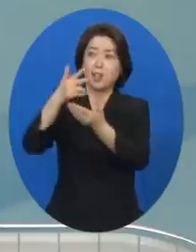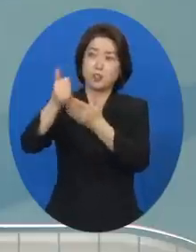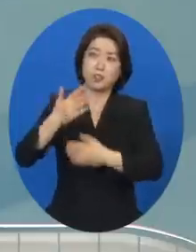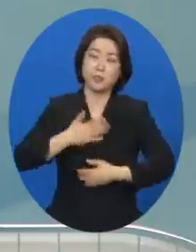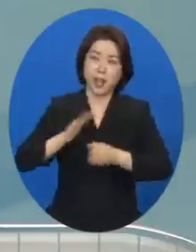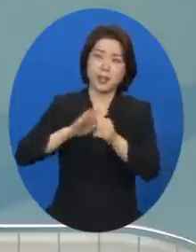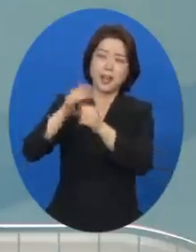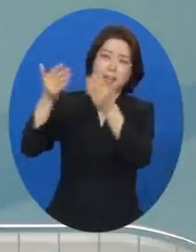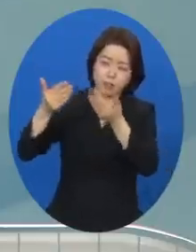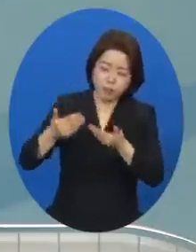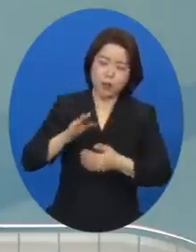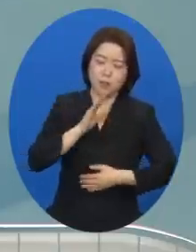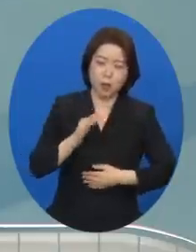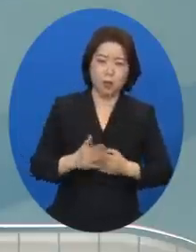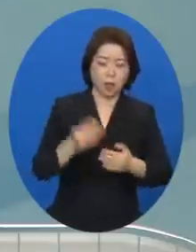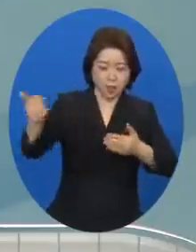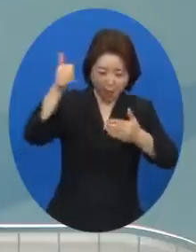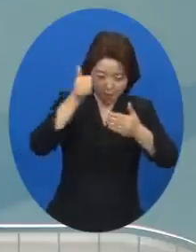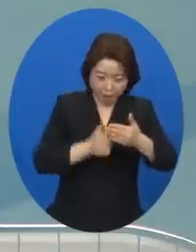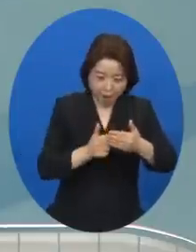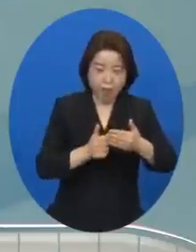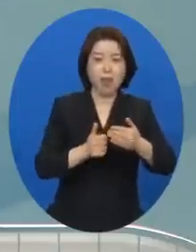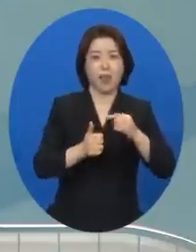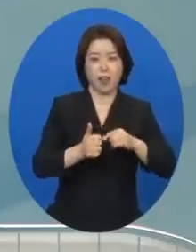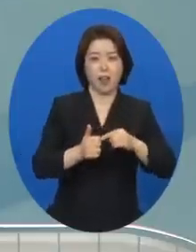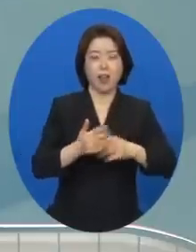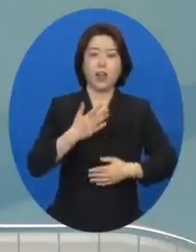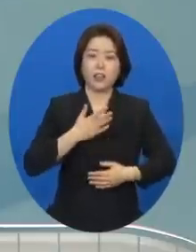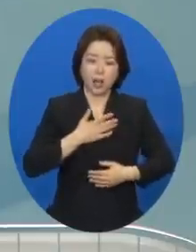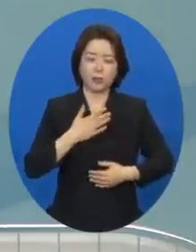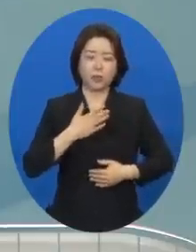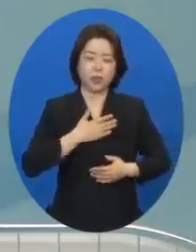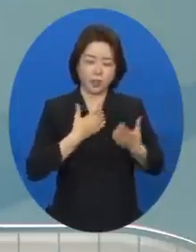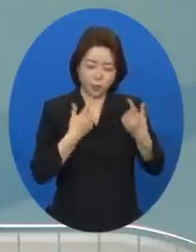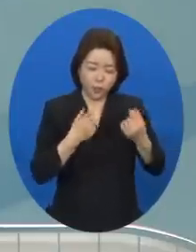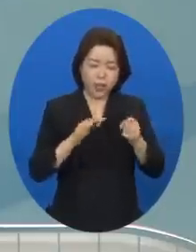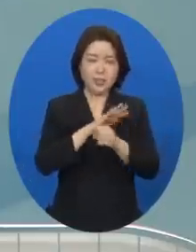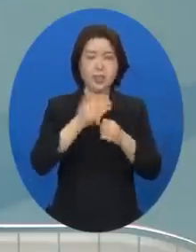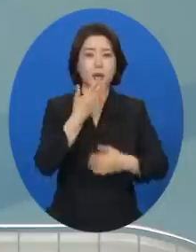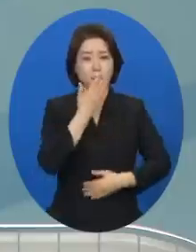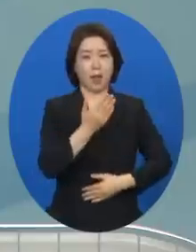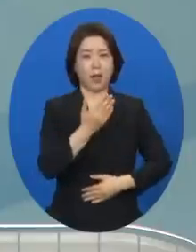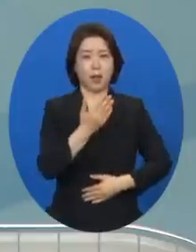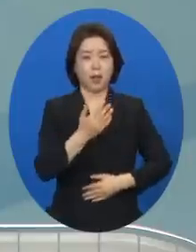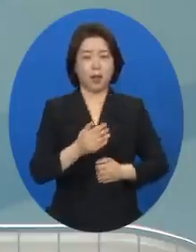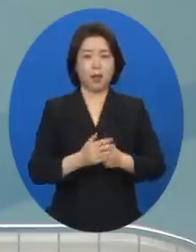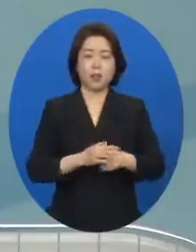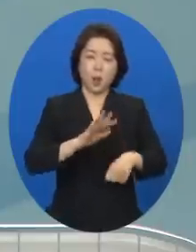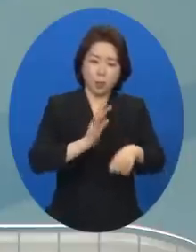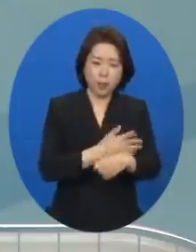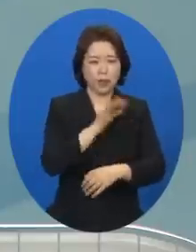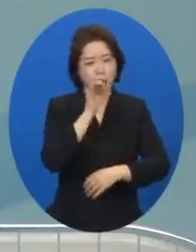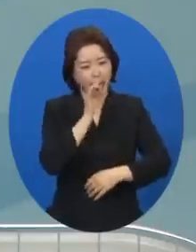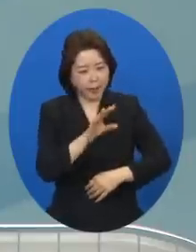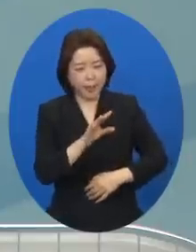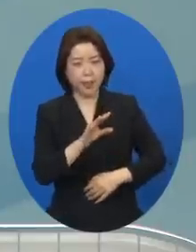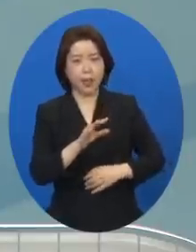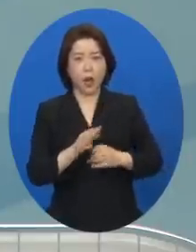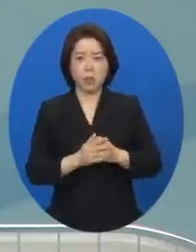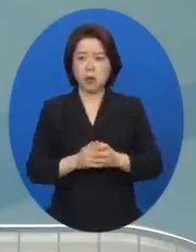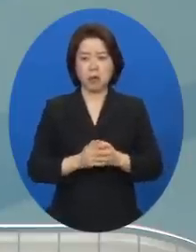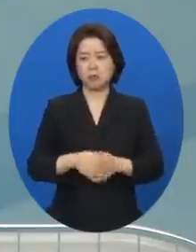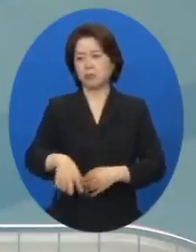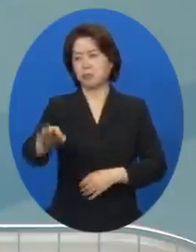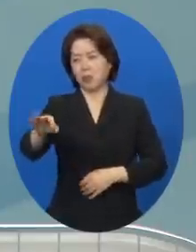사랑하시고 내 안에 오셨으면 나도 나를 사랑해 찌 못한다 안 된 자 별거